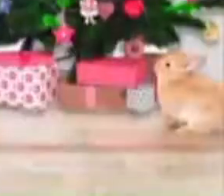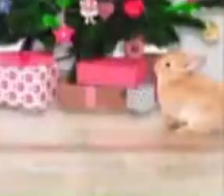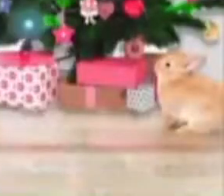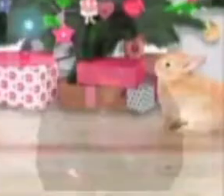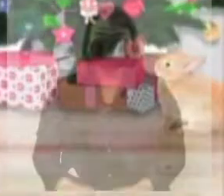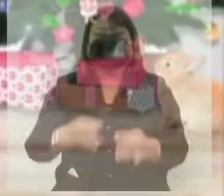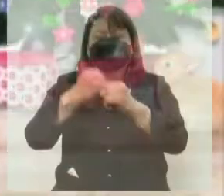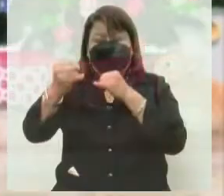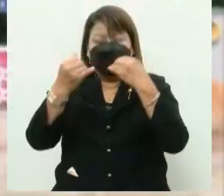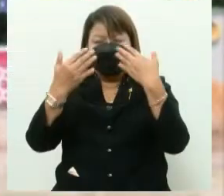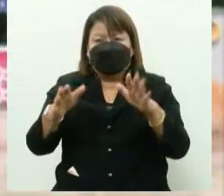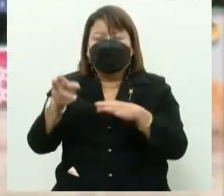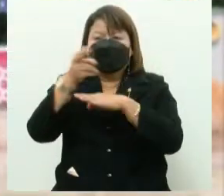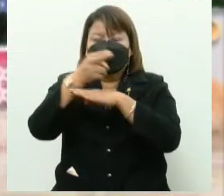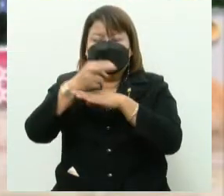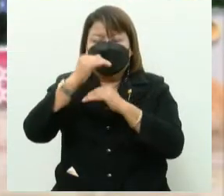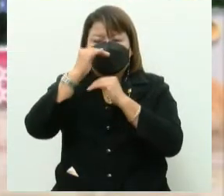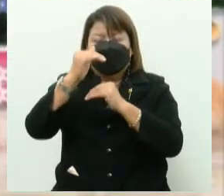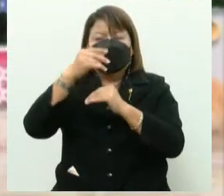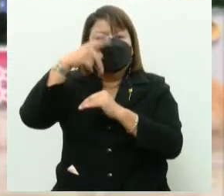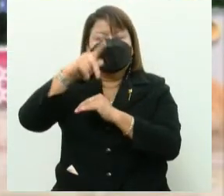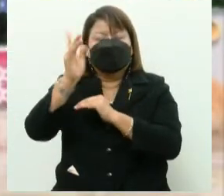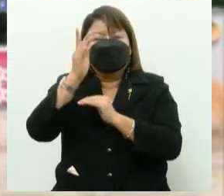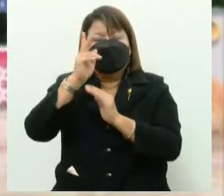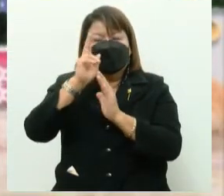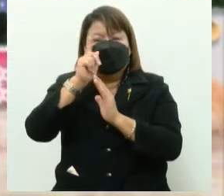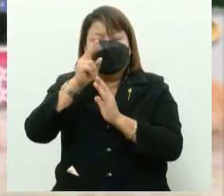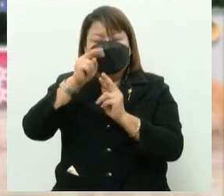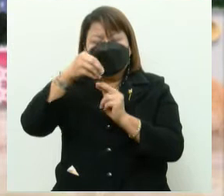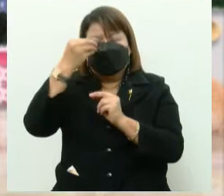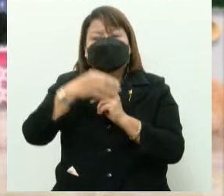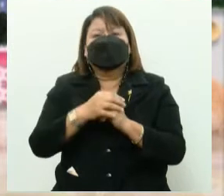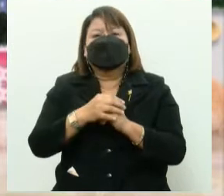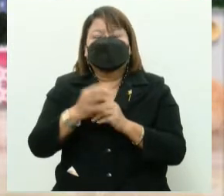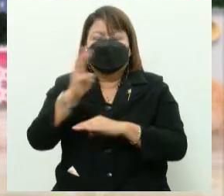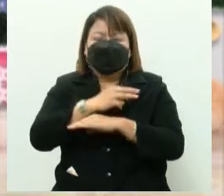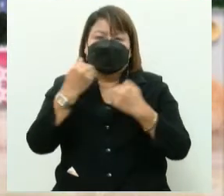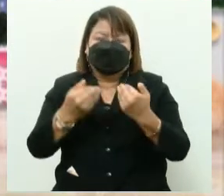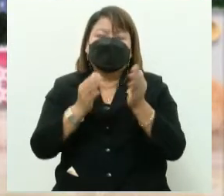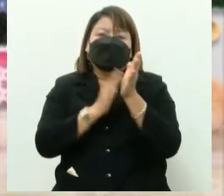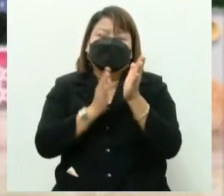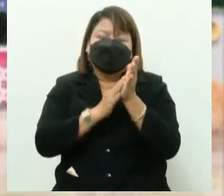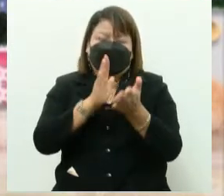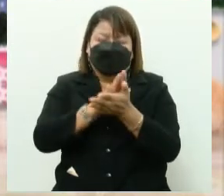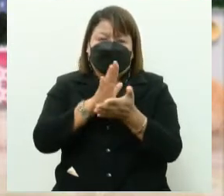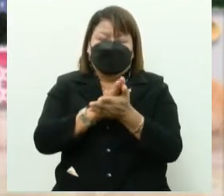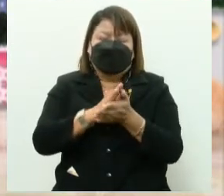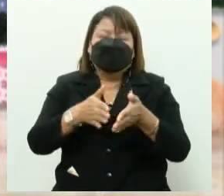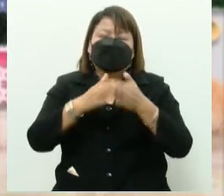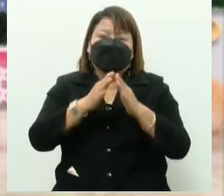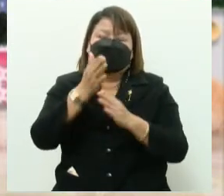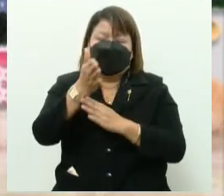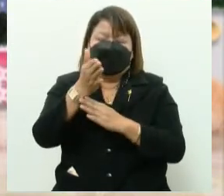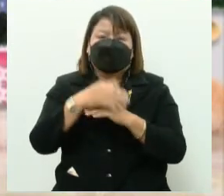ลงไปแล้วนะครับสำหรับ VTR ในช่วงของพุทธเช้าข่าวนักเรียนในวันนี้ครับน้องแอร์ครับในวันนี้ต้องขอชื่นชมนะครับโรงเรียนชุมชนบ้านทางควายนะ